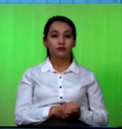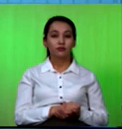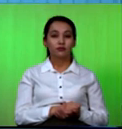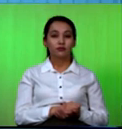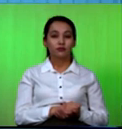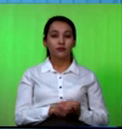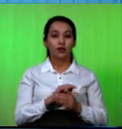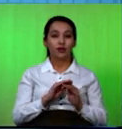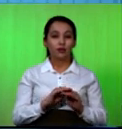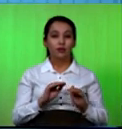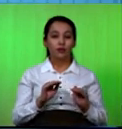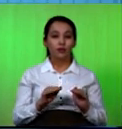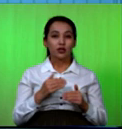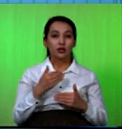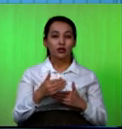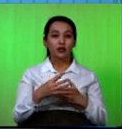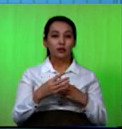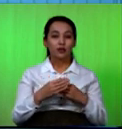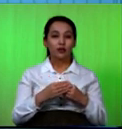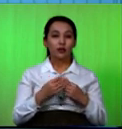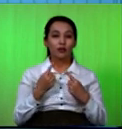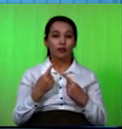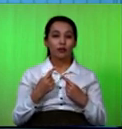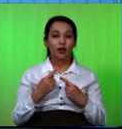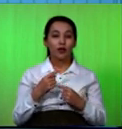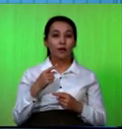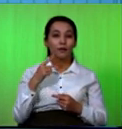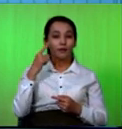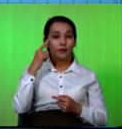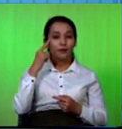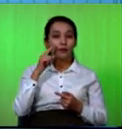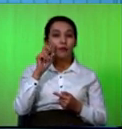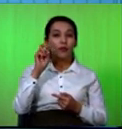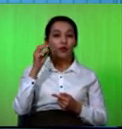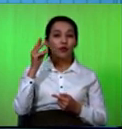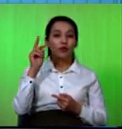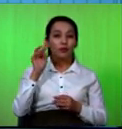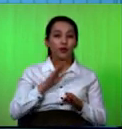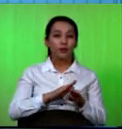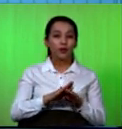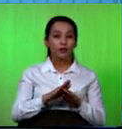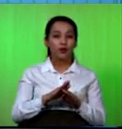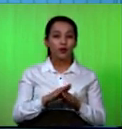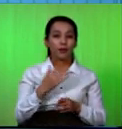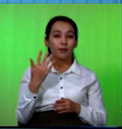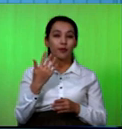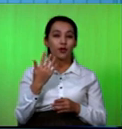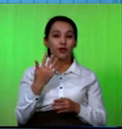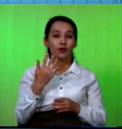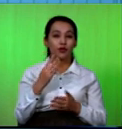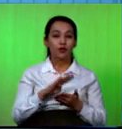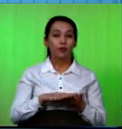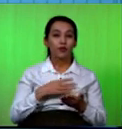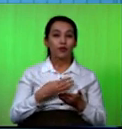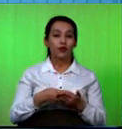Ana endi aziz o'quvchilar, biz sizlar bilan boshqotirmani bajaramiz. Darsligimizdagi 5-chi boshqotirmaga